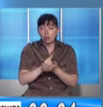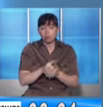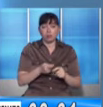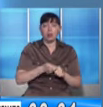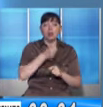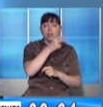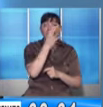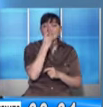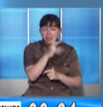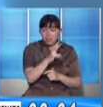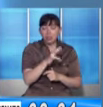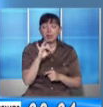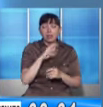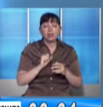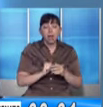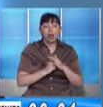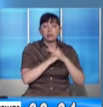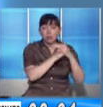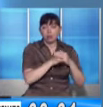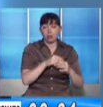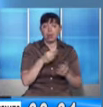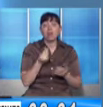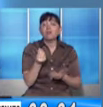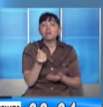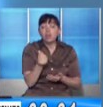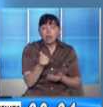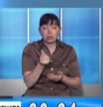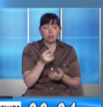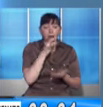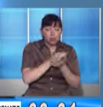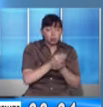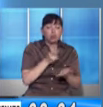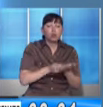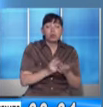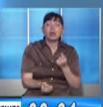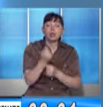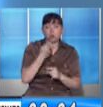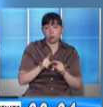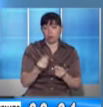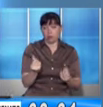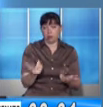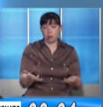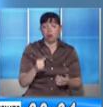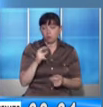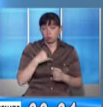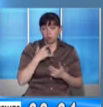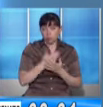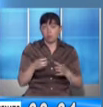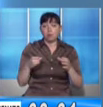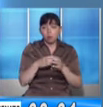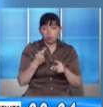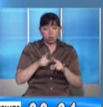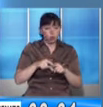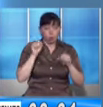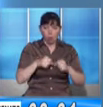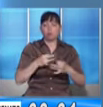Comisia Electorală Centrală și în baza rapoartelor financiare să demonstreze de unde sunt aceste finanțări. Pentru că noi avem partide politice care își permit să cheltuie